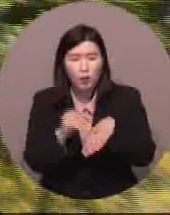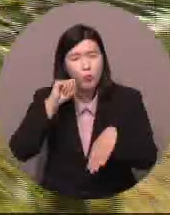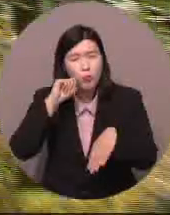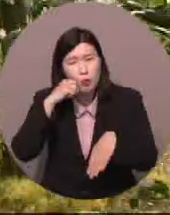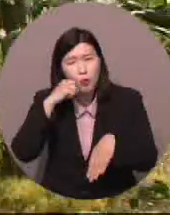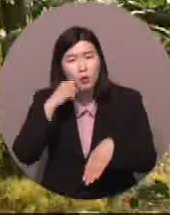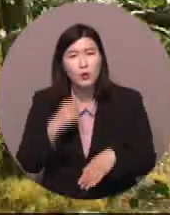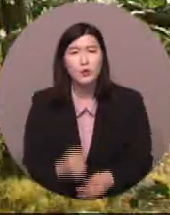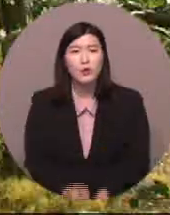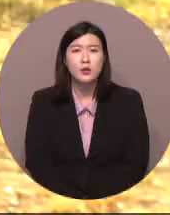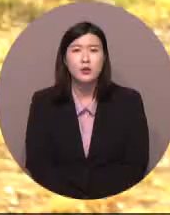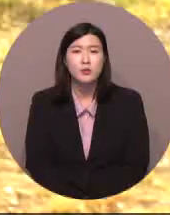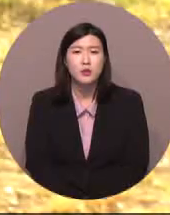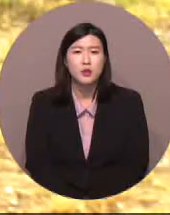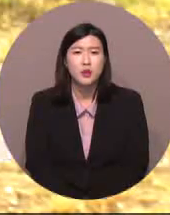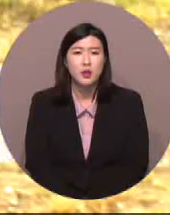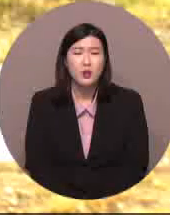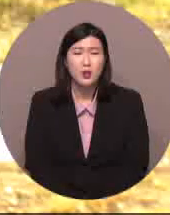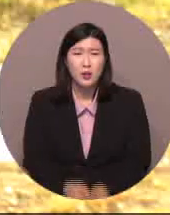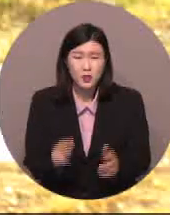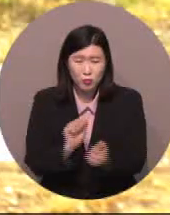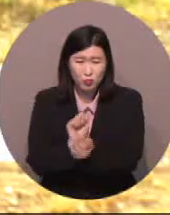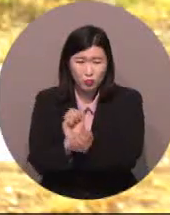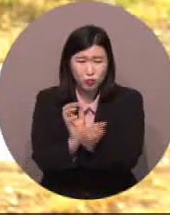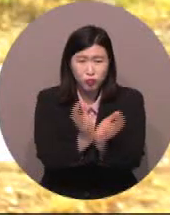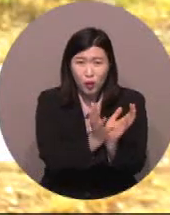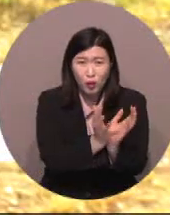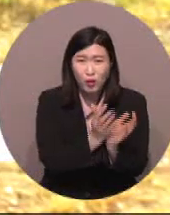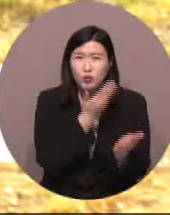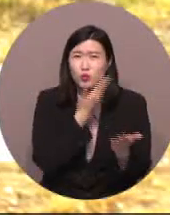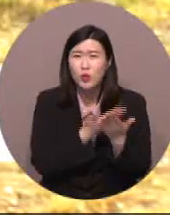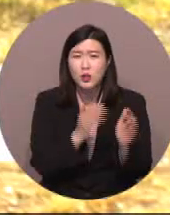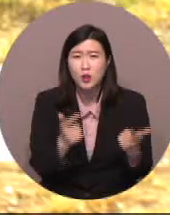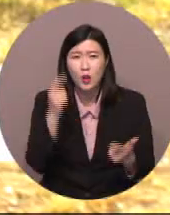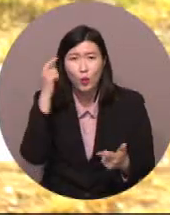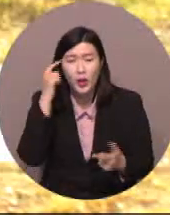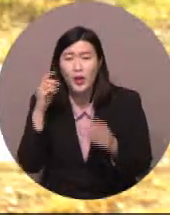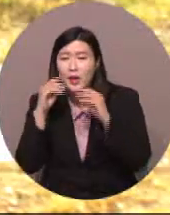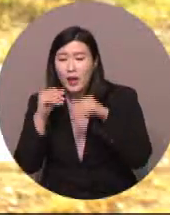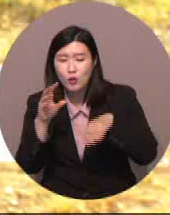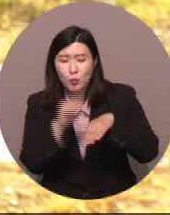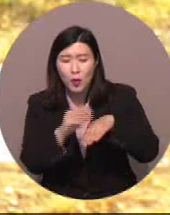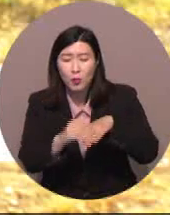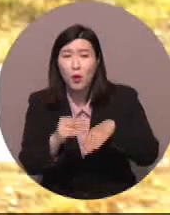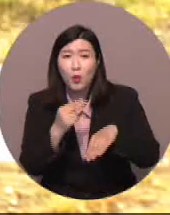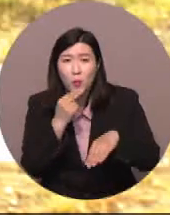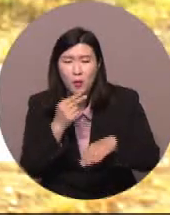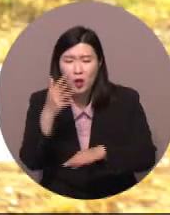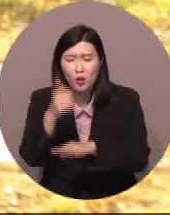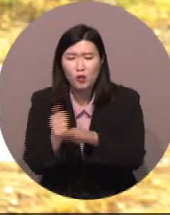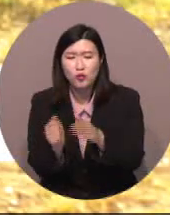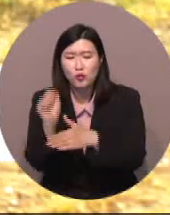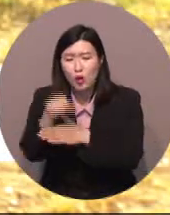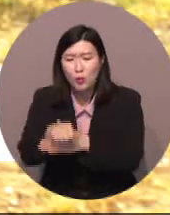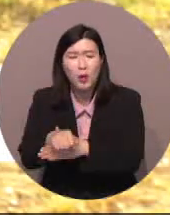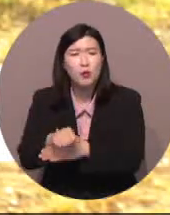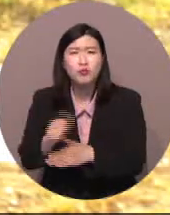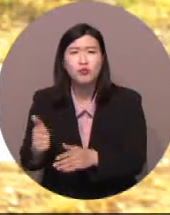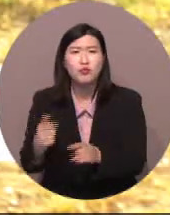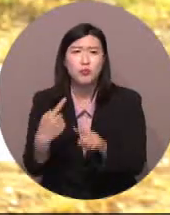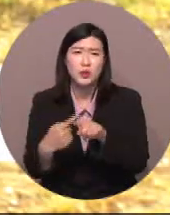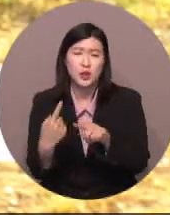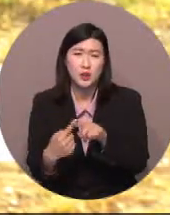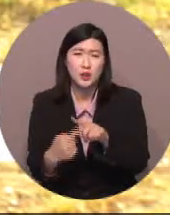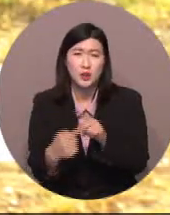있습니다. 꽃을 많이 피웠다 하더라도 수정이 안 되게 되면은 과일이 열매가 나질 않는 거죠. 벌이 이제